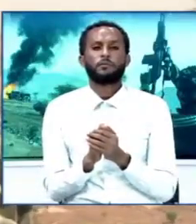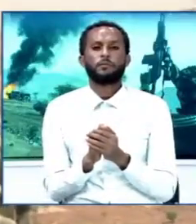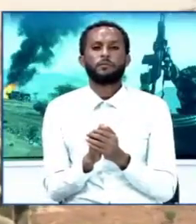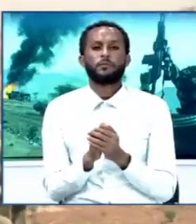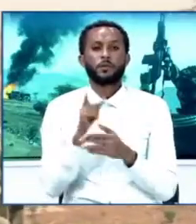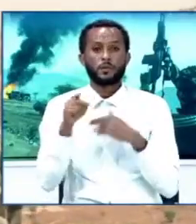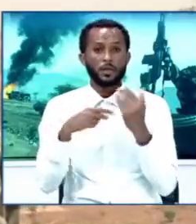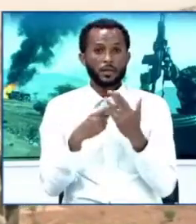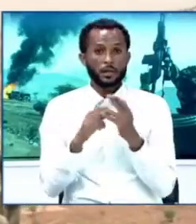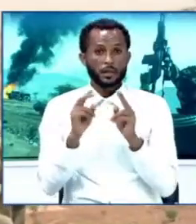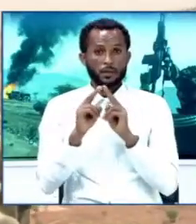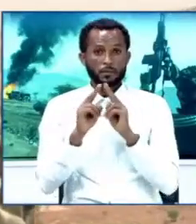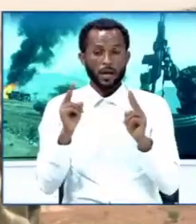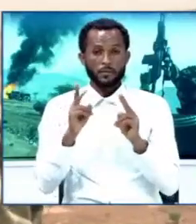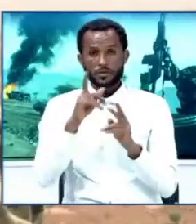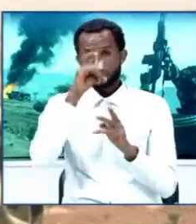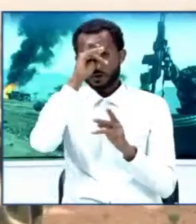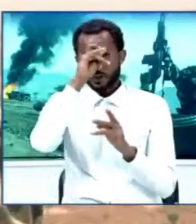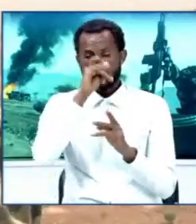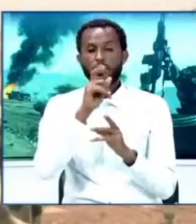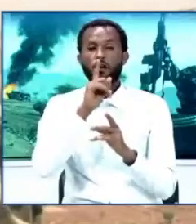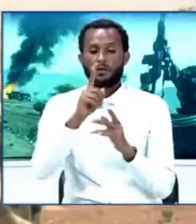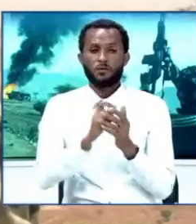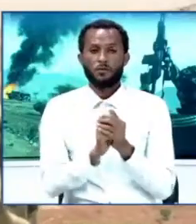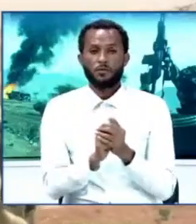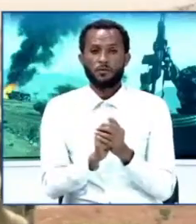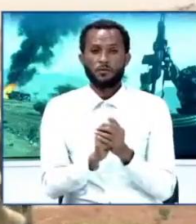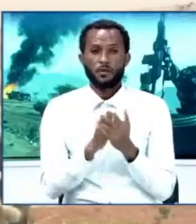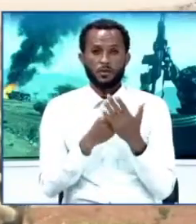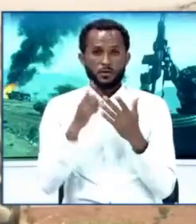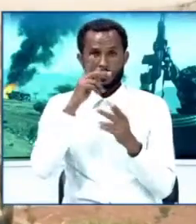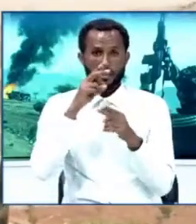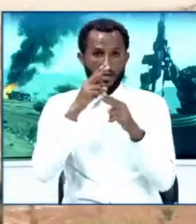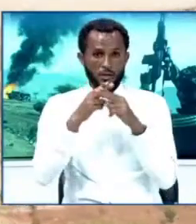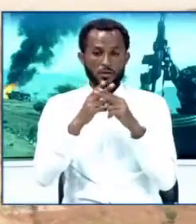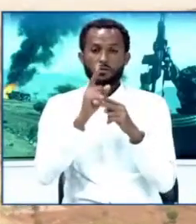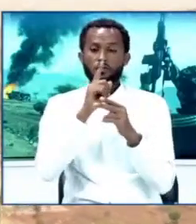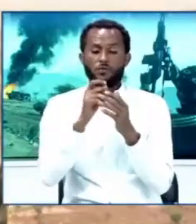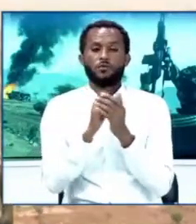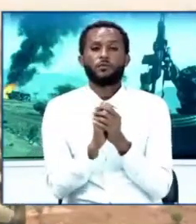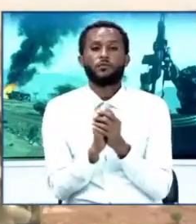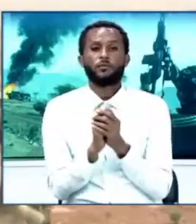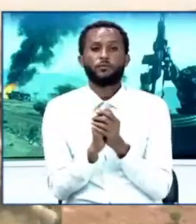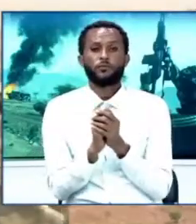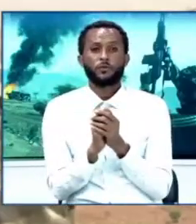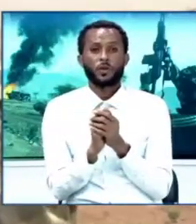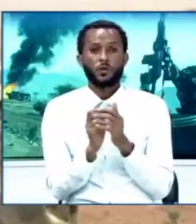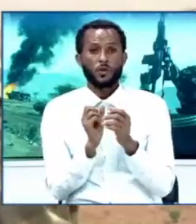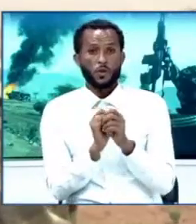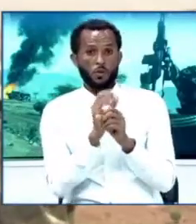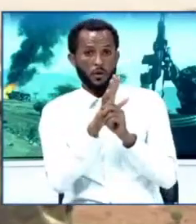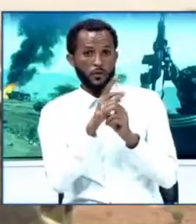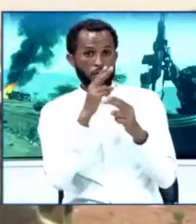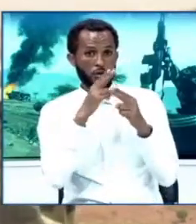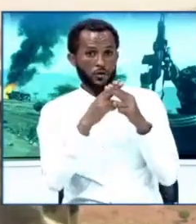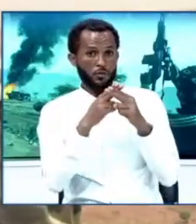እዩ። ስለዚ ብጣዕሚ ሃርበኛ እዩ። ናይዚ ጅግና እዚ ሽም እዩ እቲ ወፍሪ በዚ ተሰይሙ